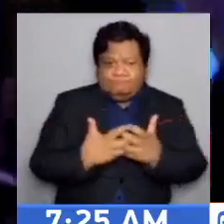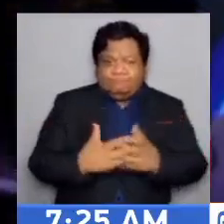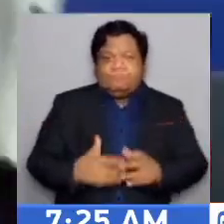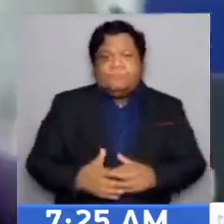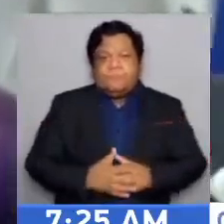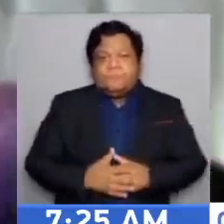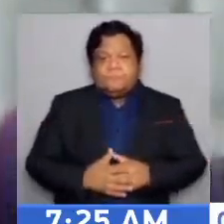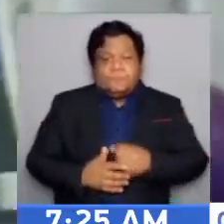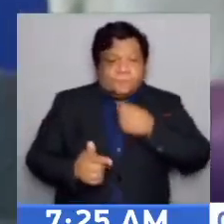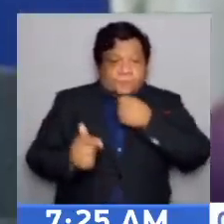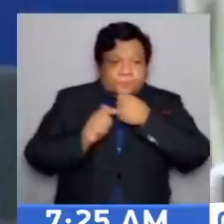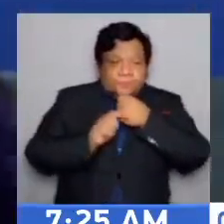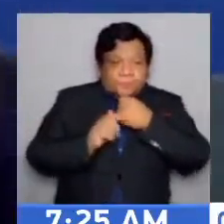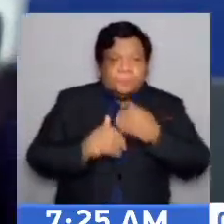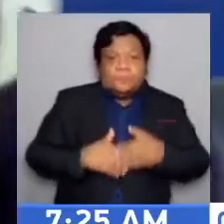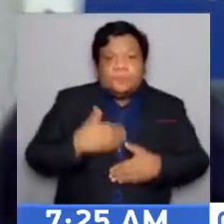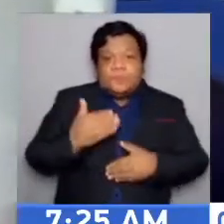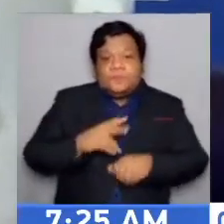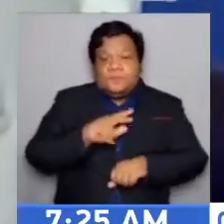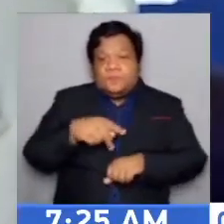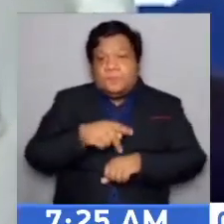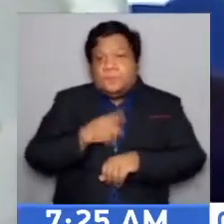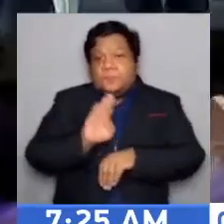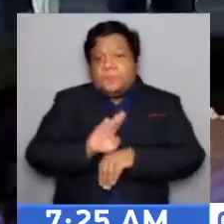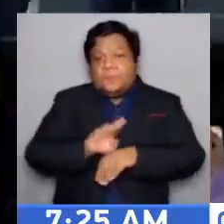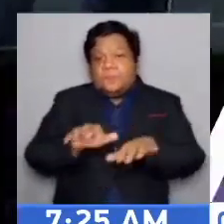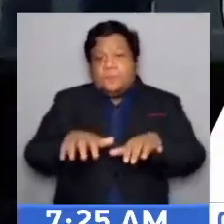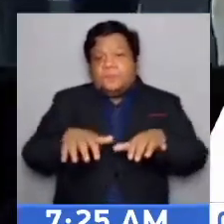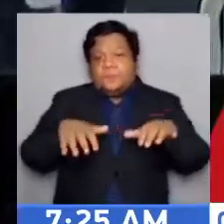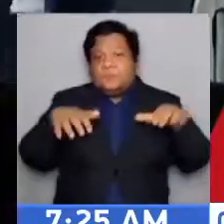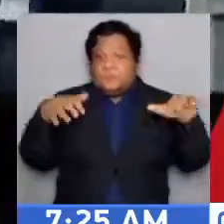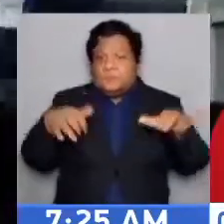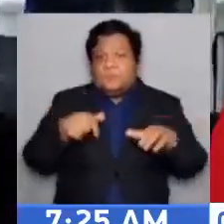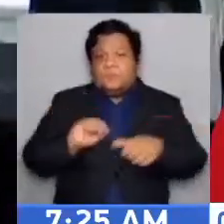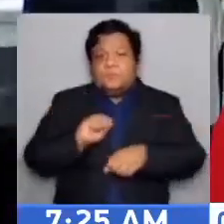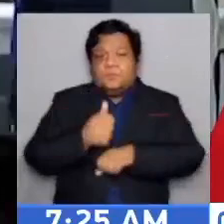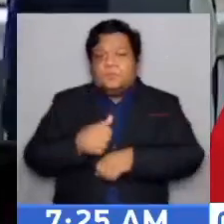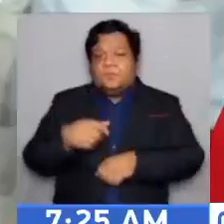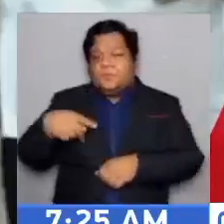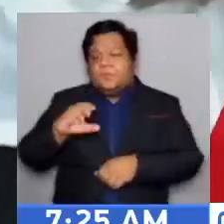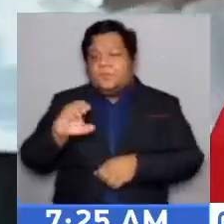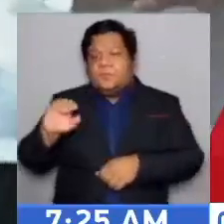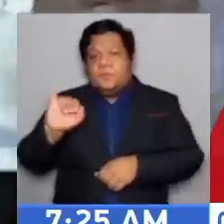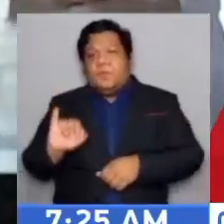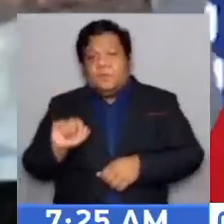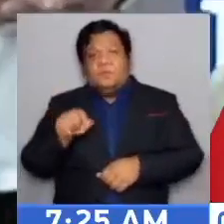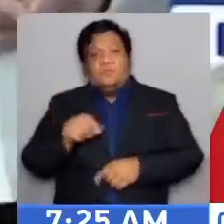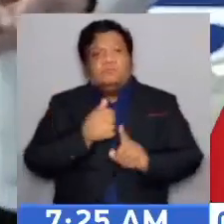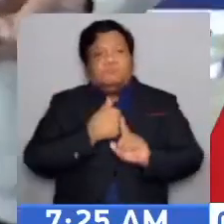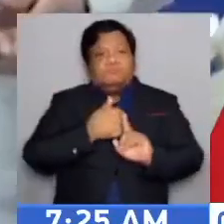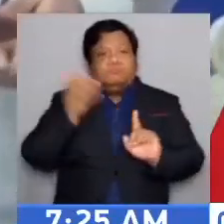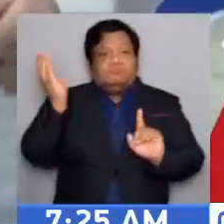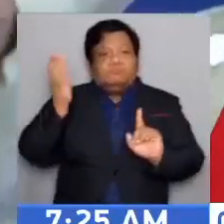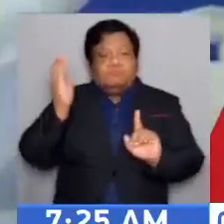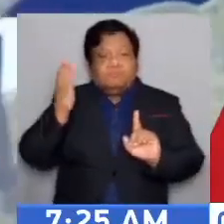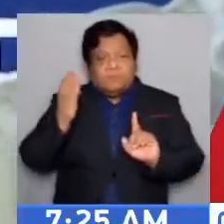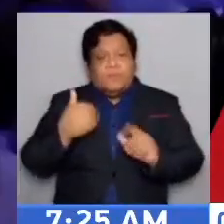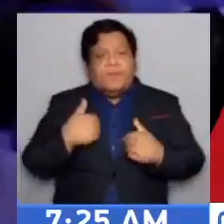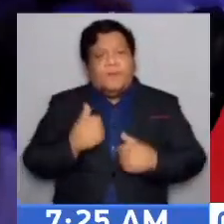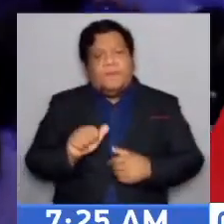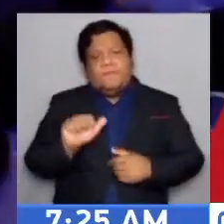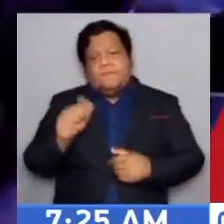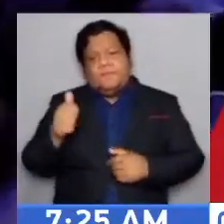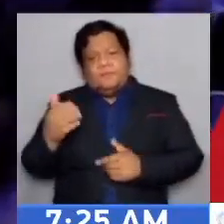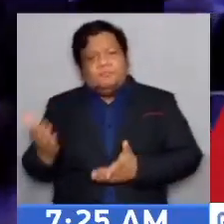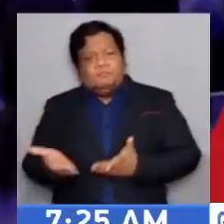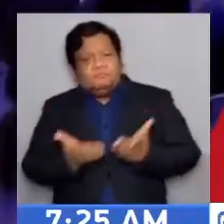sa Philippine Business Conference and Expo na inorganisa ng Philippine Chamber of Commerce and Industry. Sampung resolusyon ang inihain ng Chamber of Commerce sa Pangulo